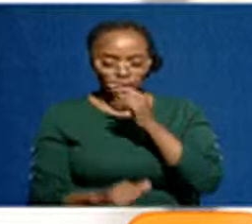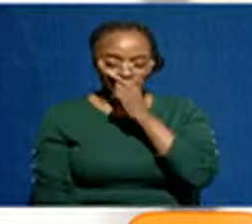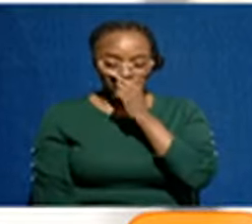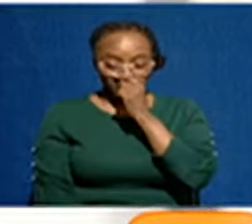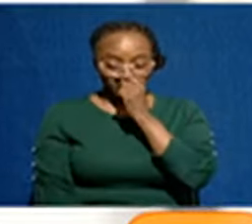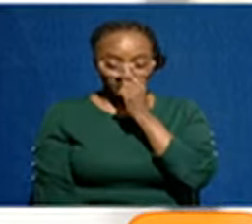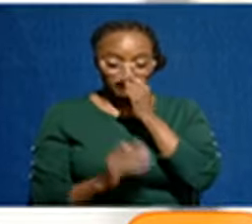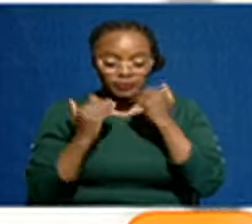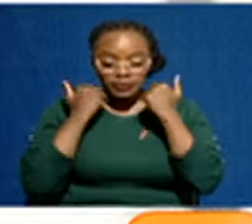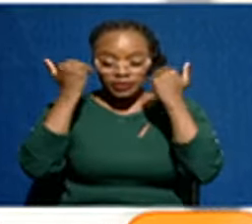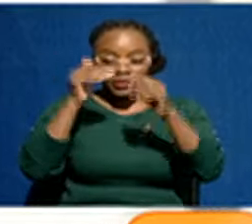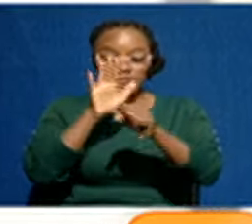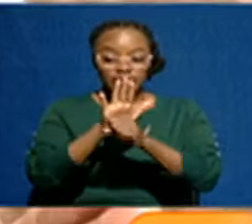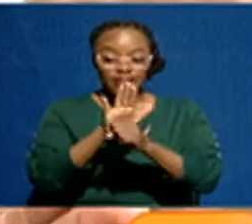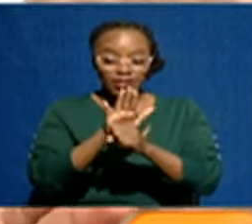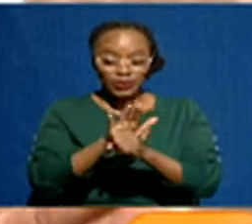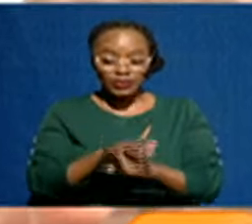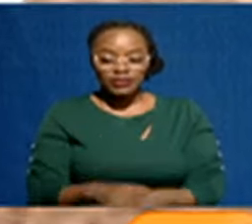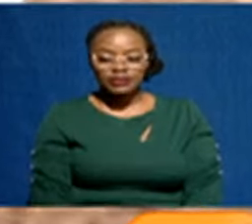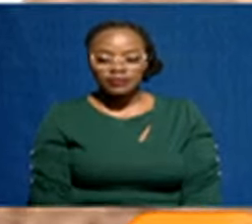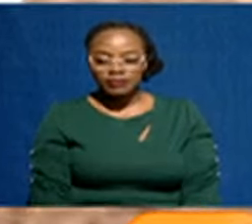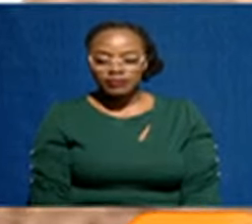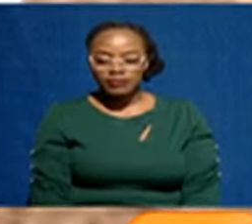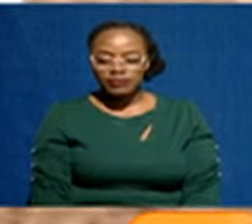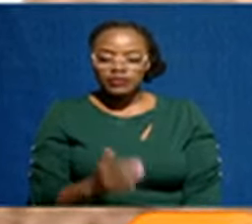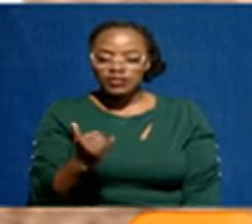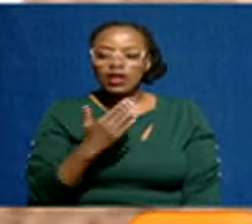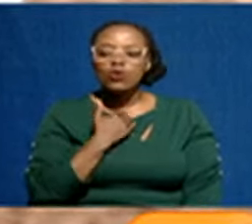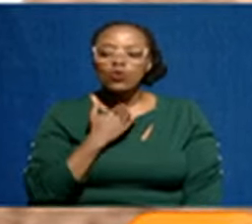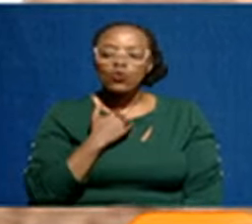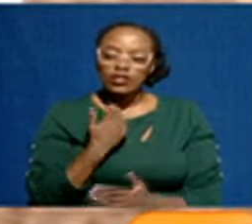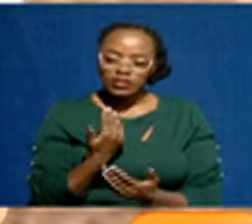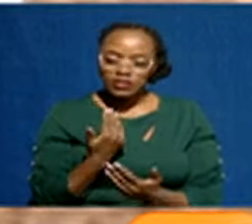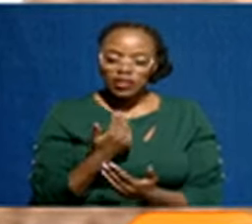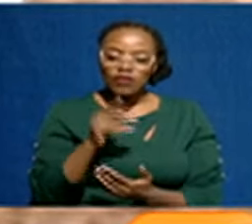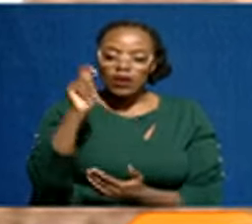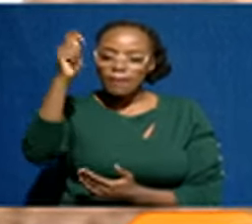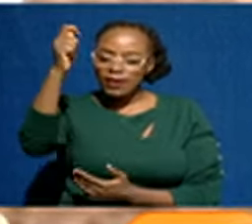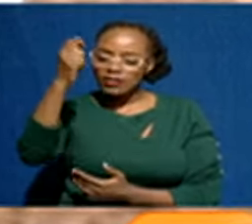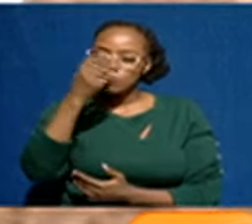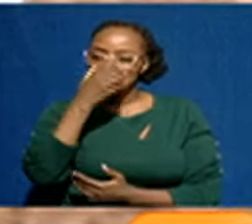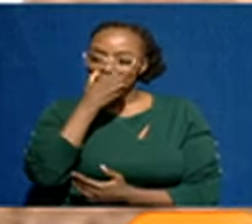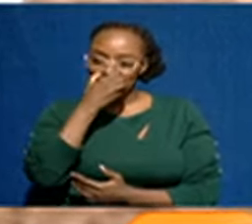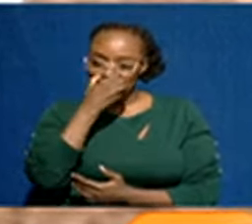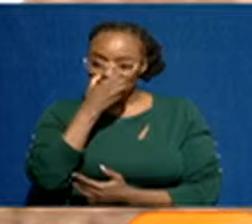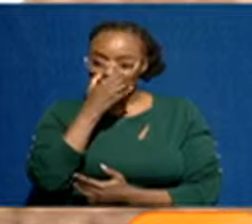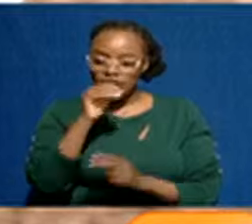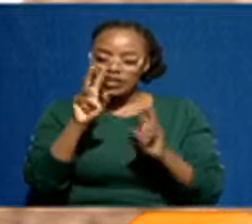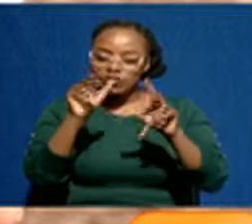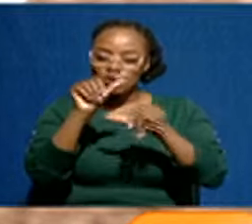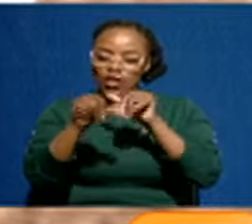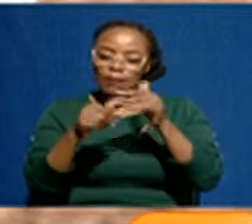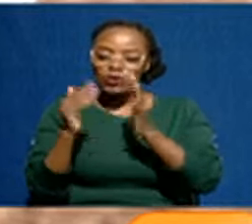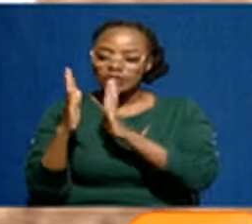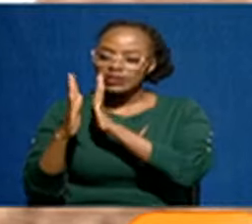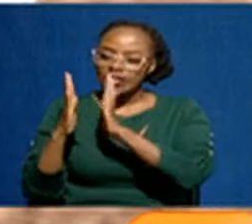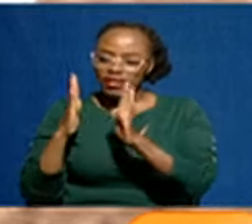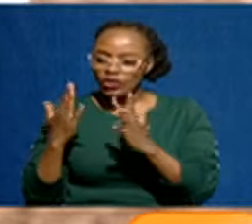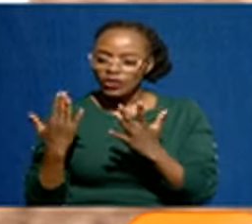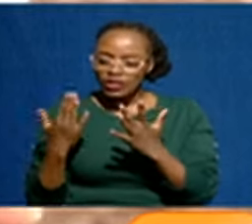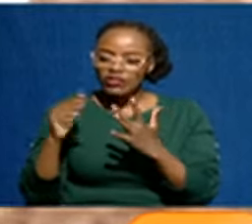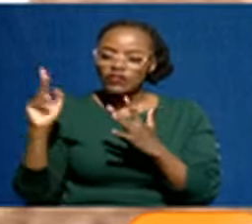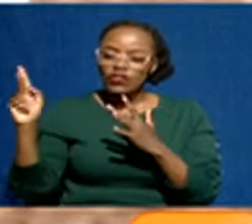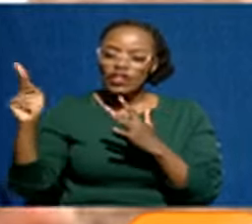Kwa stress mingi sana. Tunataka kuuliza rais wetu rais Ruta. Hii maneno ya security na yeye ni baba ya